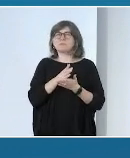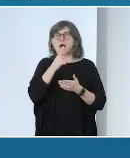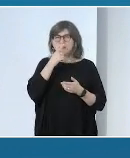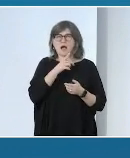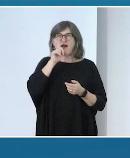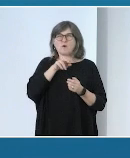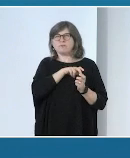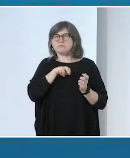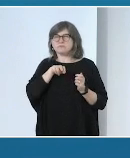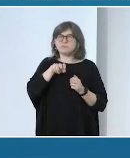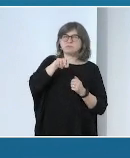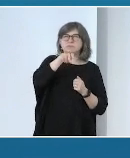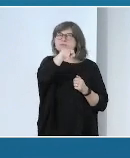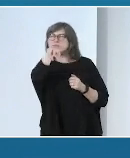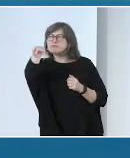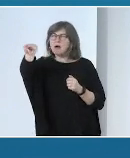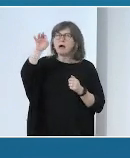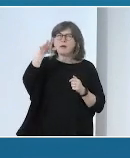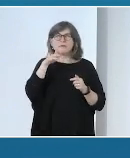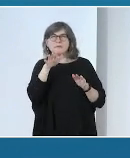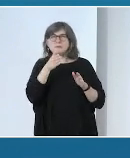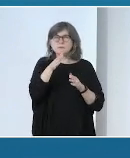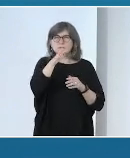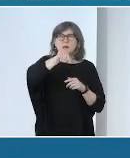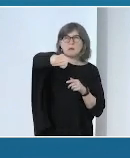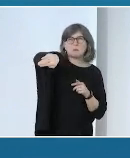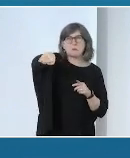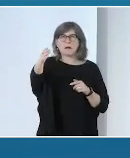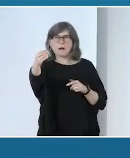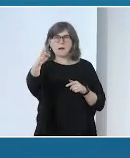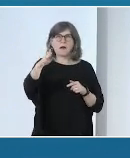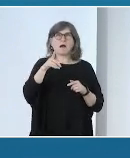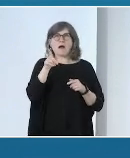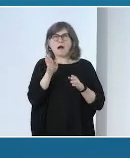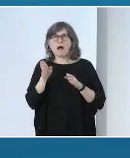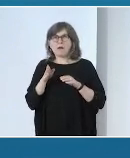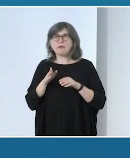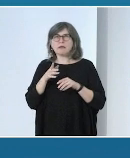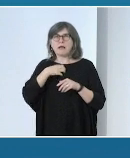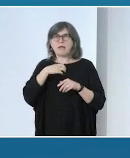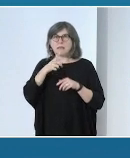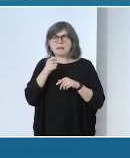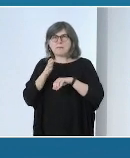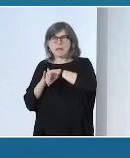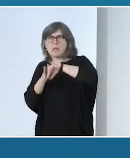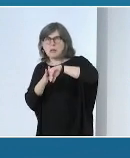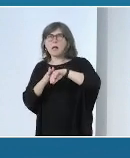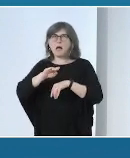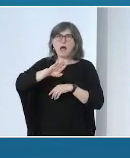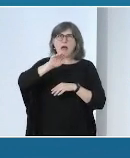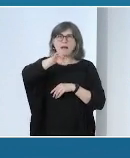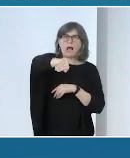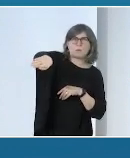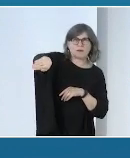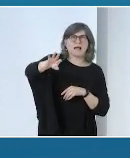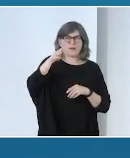trajet parcouru, la distance, les virages effectués, je tourne rue de la BBP, après je vais à droite, etc.